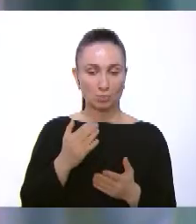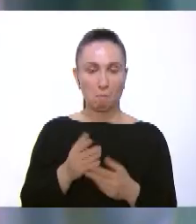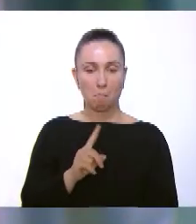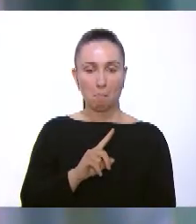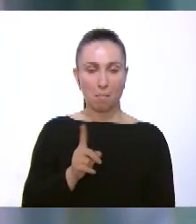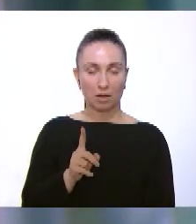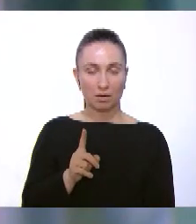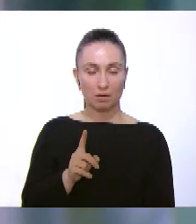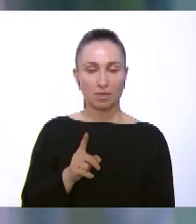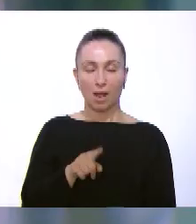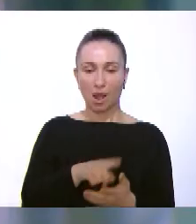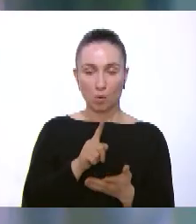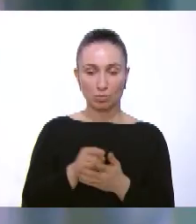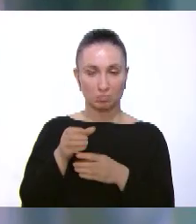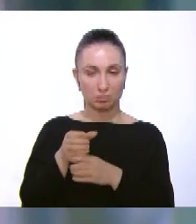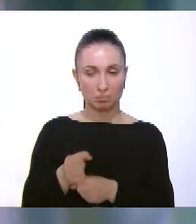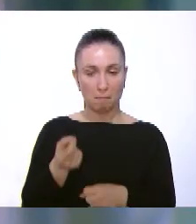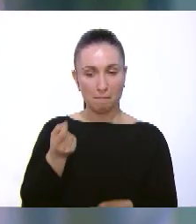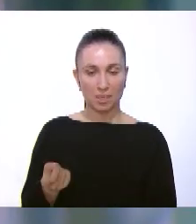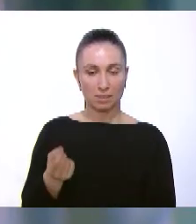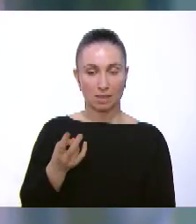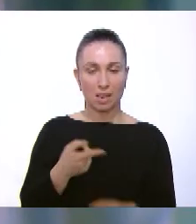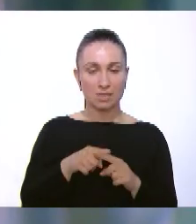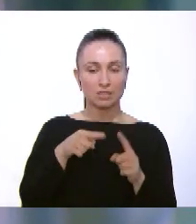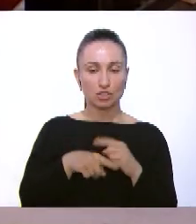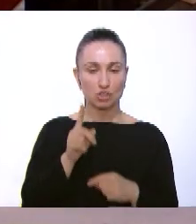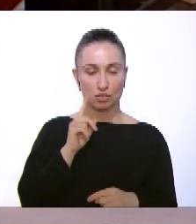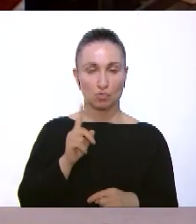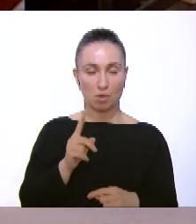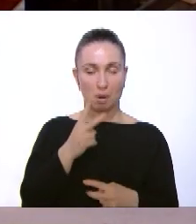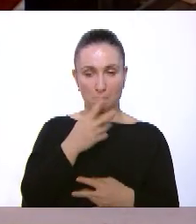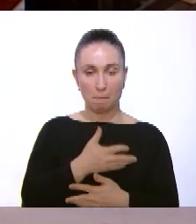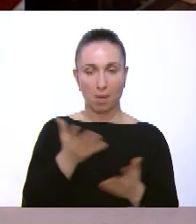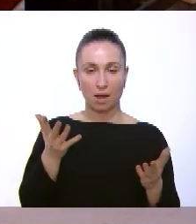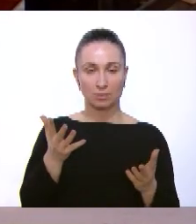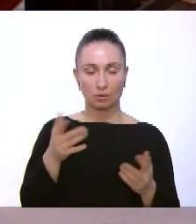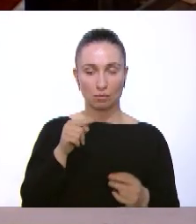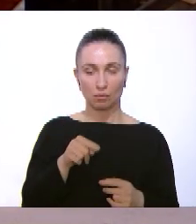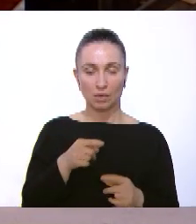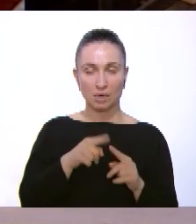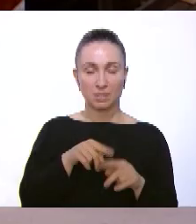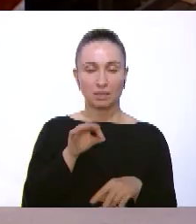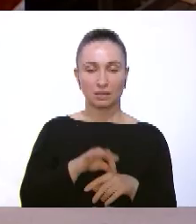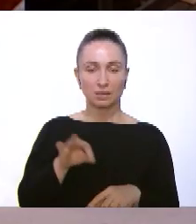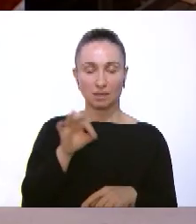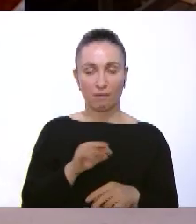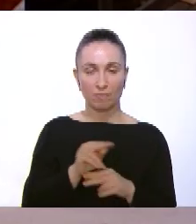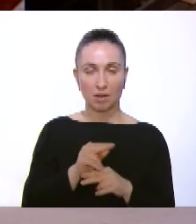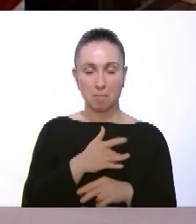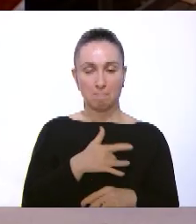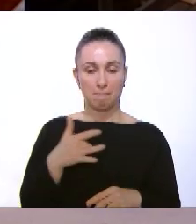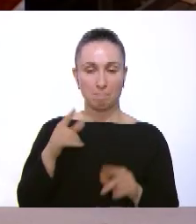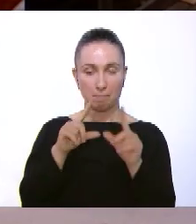მაგრამ მინიმიზაცია აუცილებელია და ეს ნიშნავს ფართო პროფილით მოცვას იმ დაავადებების, რომელიც